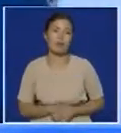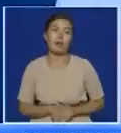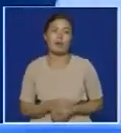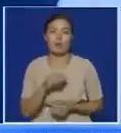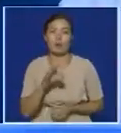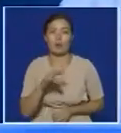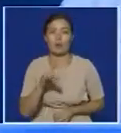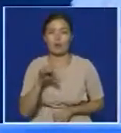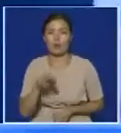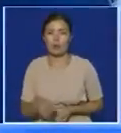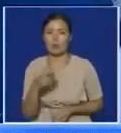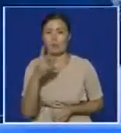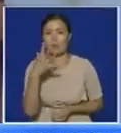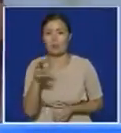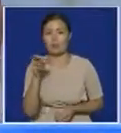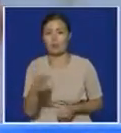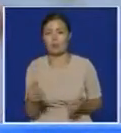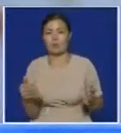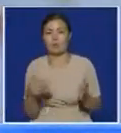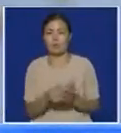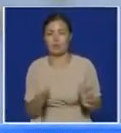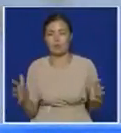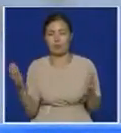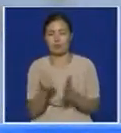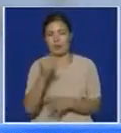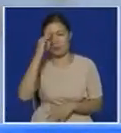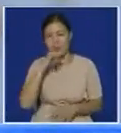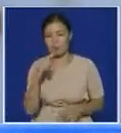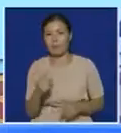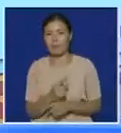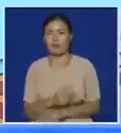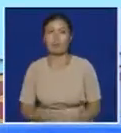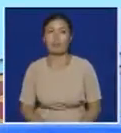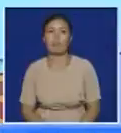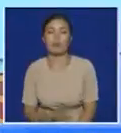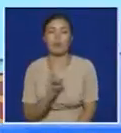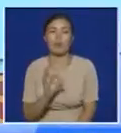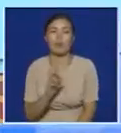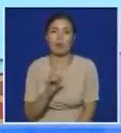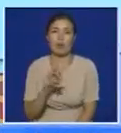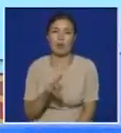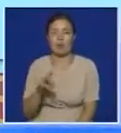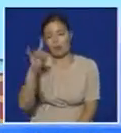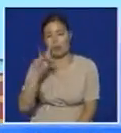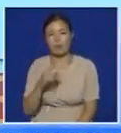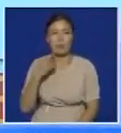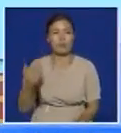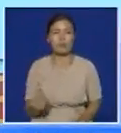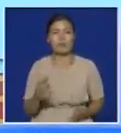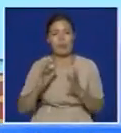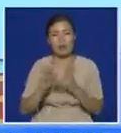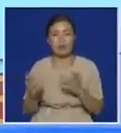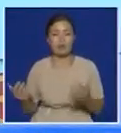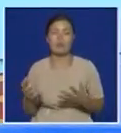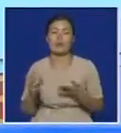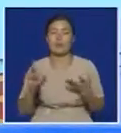Жомарт Қобланов бұл атаққа 25 жасқа жетпей қол жеткізген тұңғыш қазақстандық. Қобланов Жомарт осы Қазақстан бойынша да және әлем бойынша